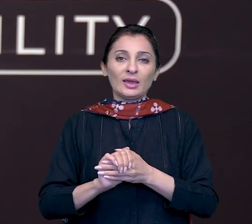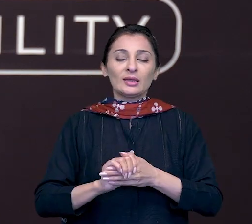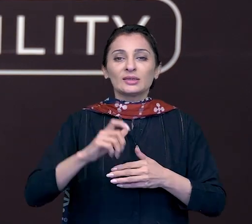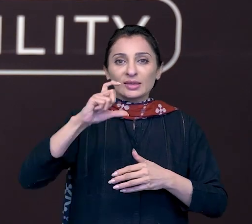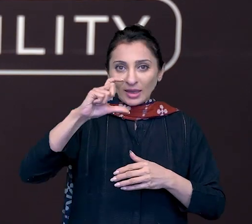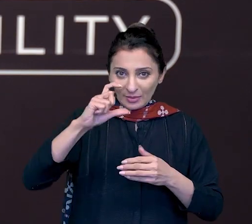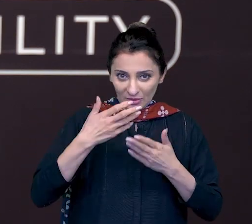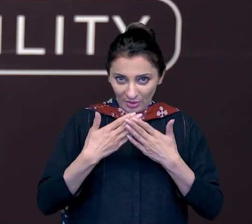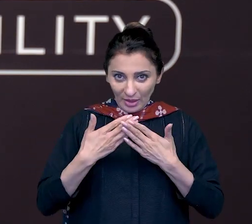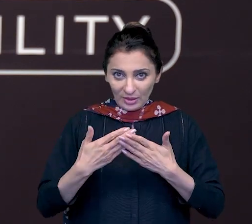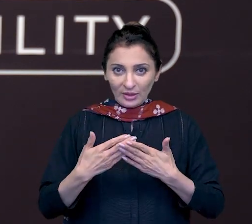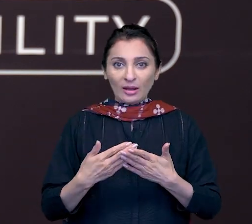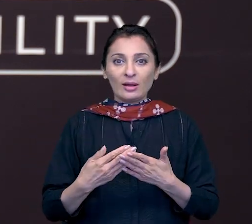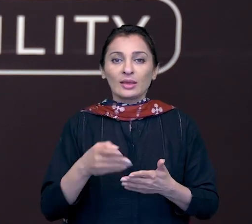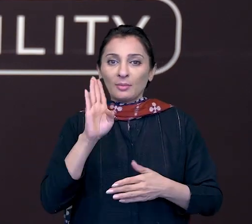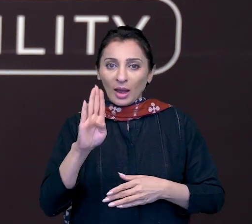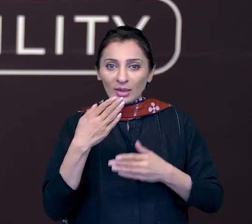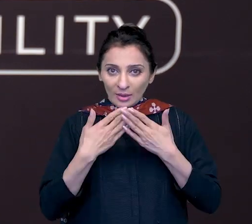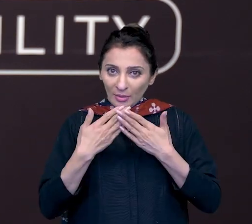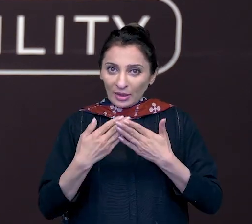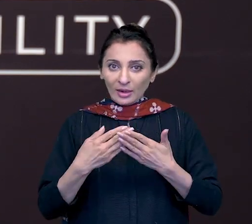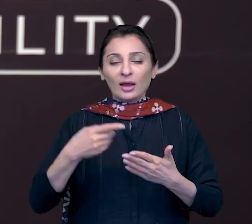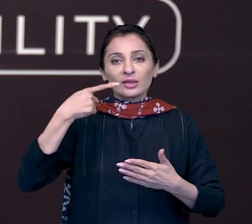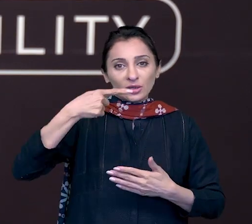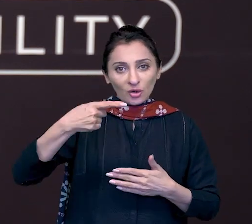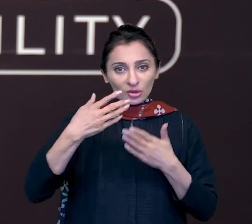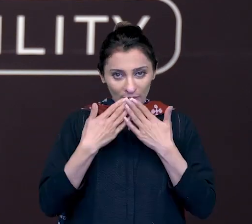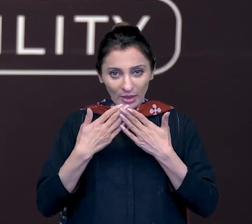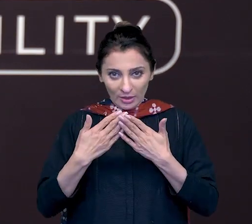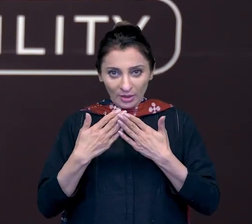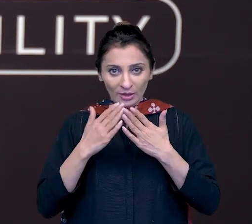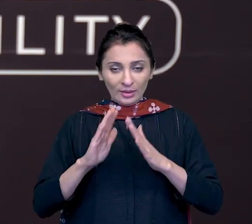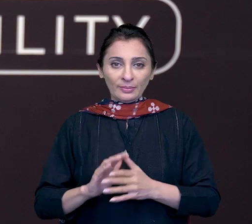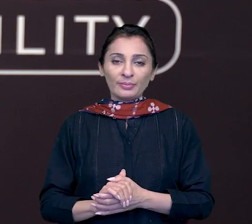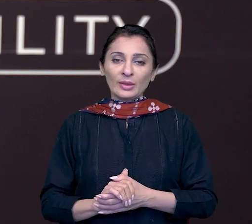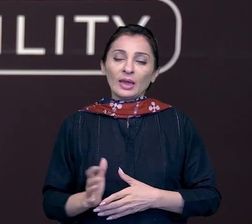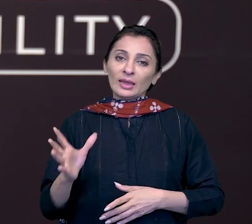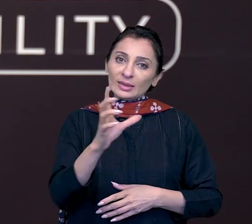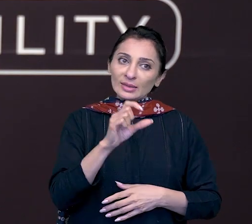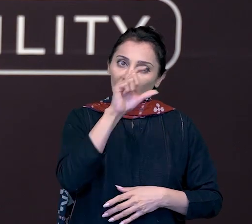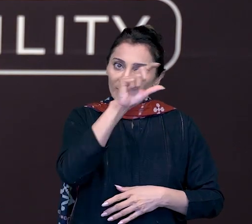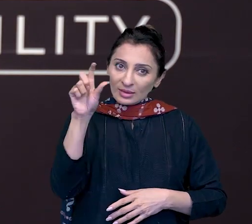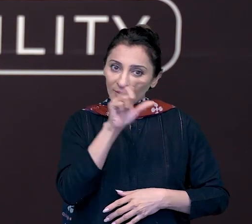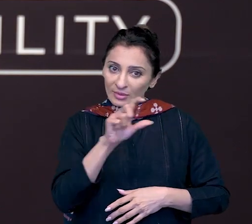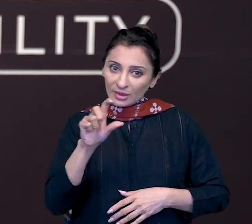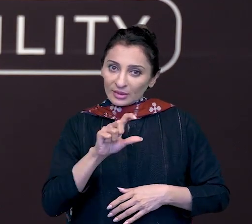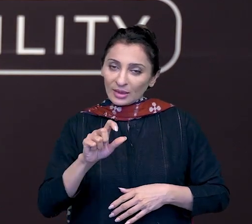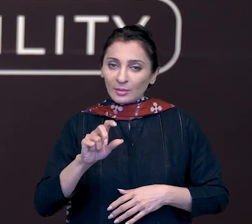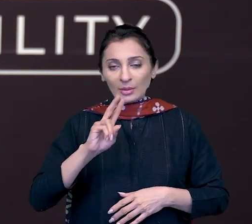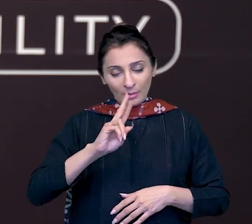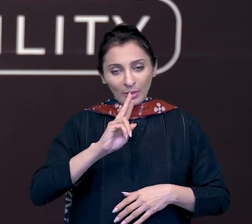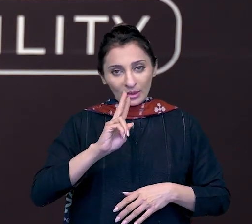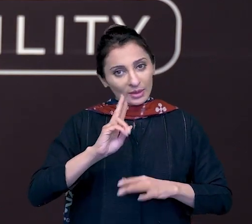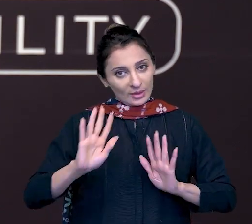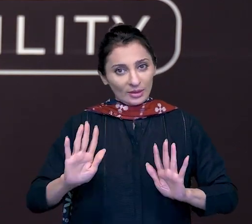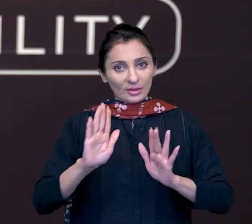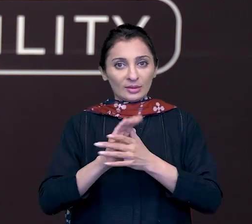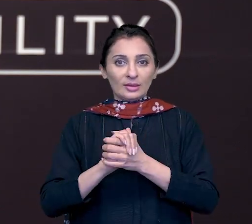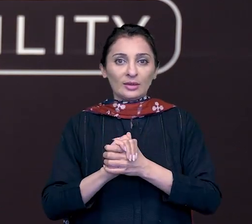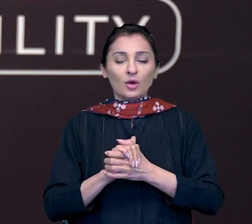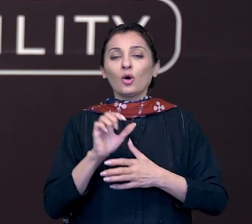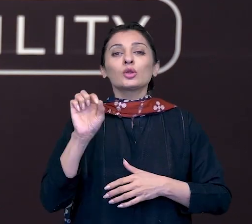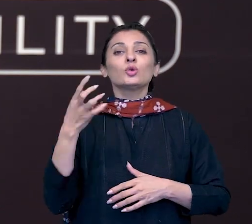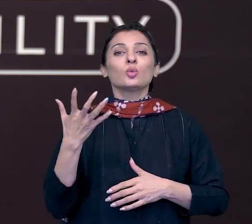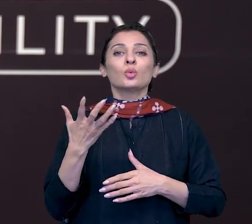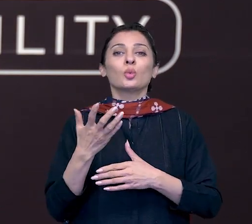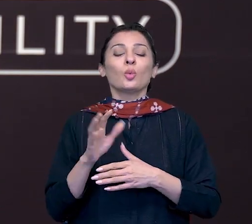करते हैं, जियोलॉजी के बारे में बात करते हैं, और इन सारे सब्जेक्ट्स के बारे में बात करने की क्यों हमें ज़रूरत है? क्योंकि जब हम